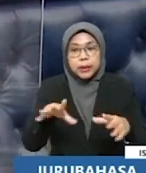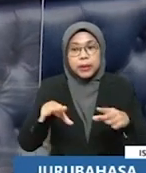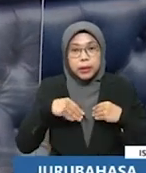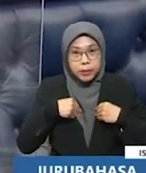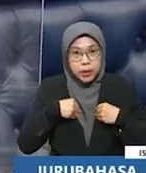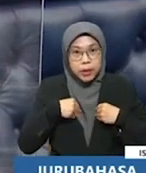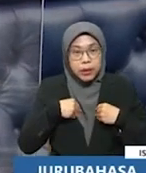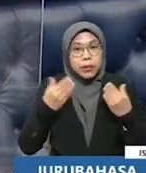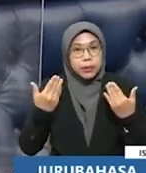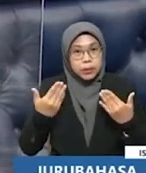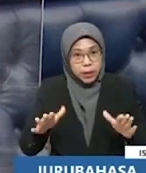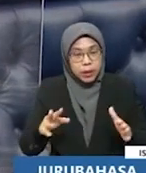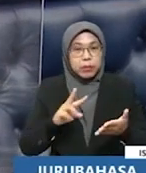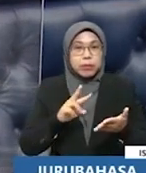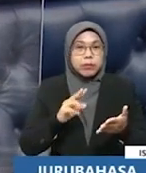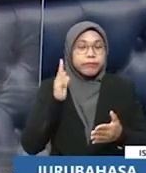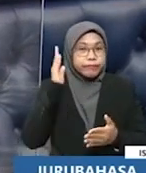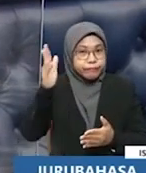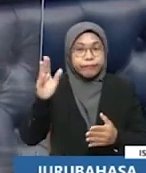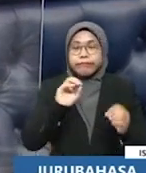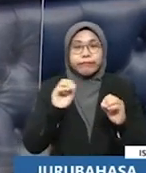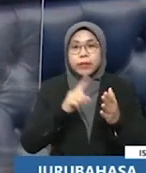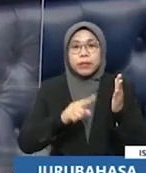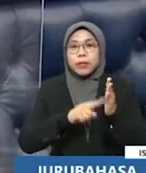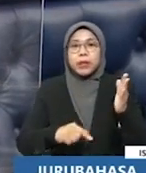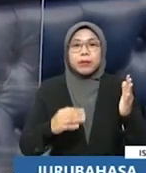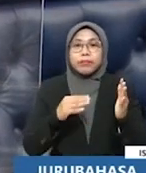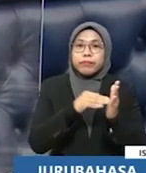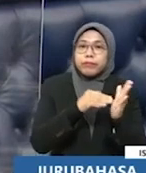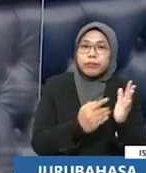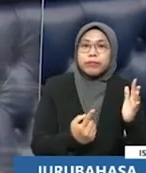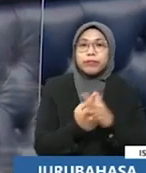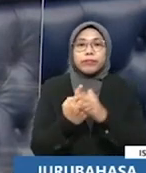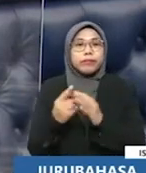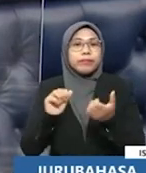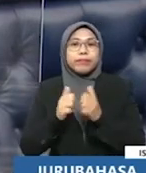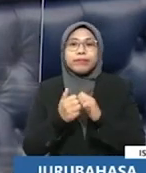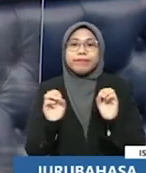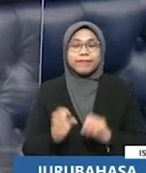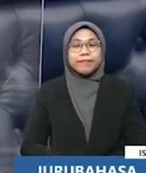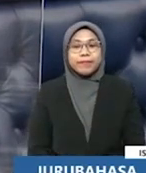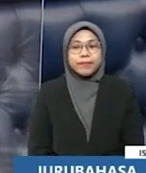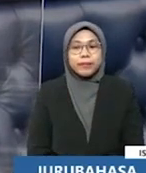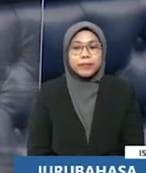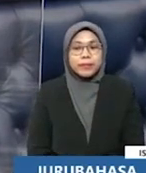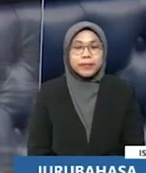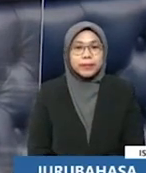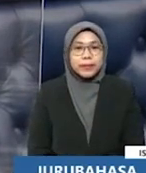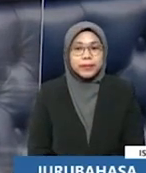diterima pakai nanti pasti tidak ada halangan dan masalah yang terbit.